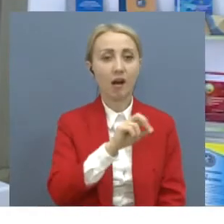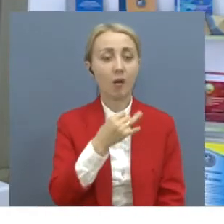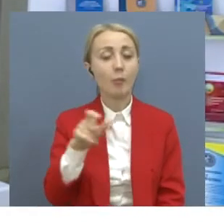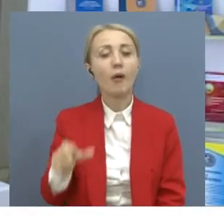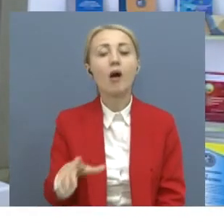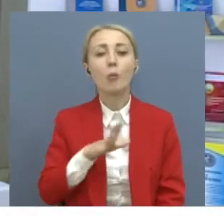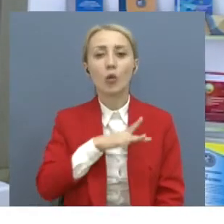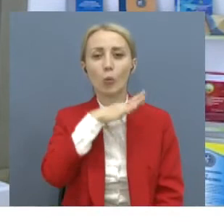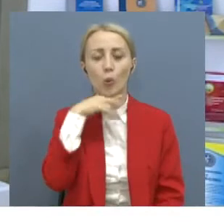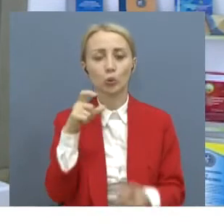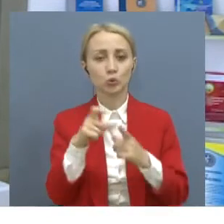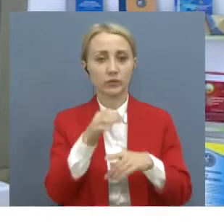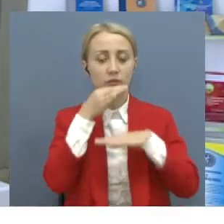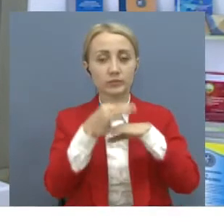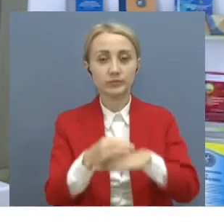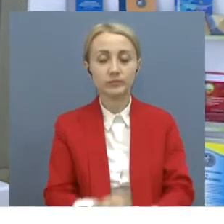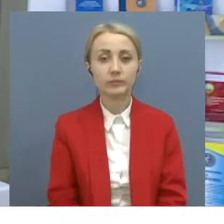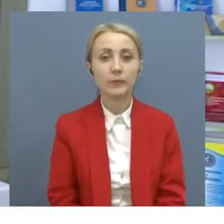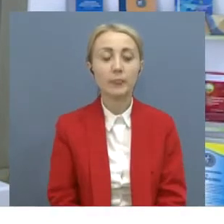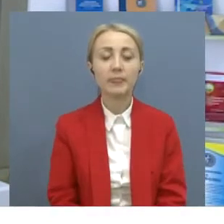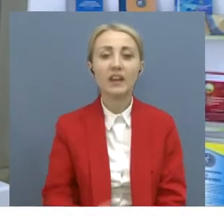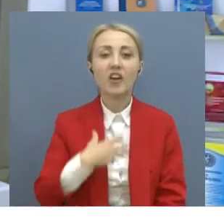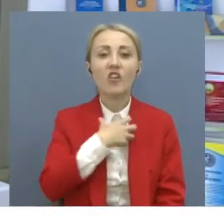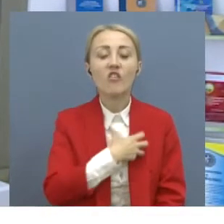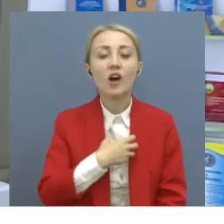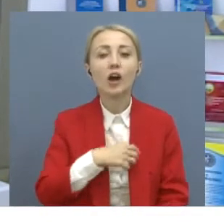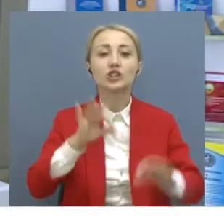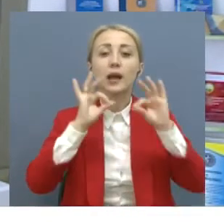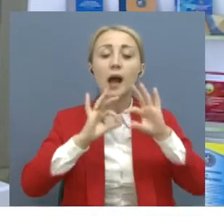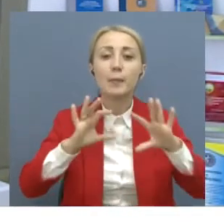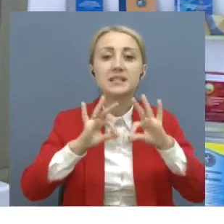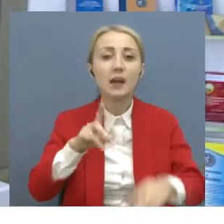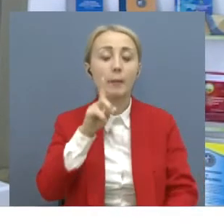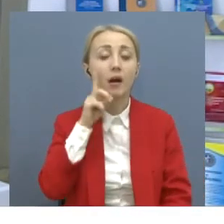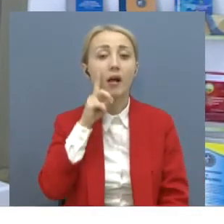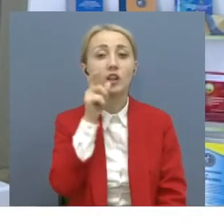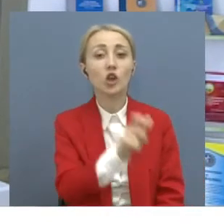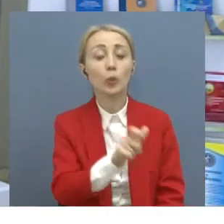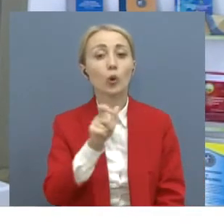жастар арасында, әсіресе білім мекемелері арасында нақты